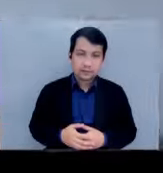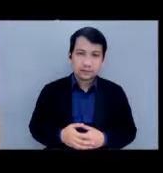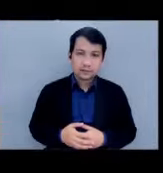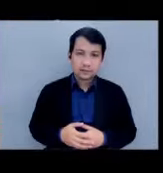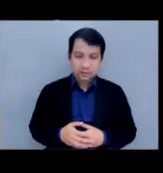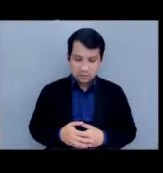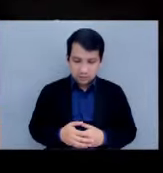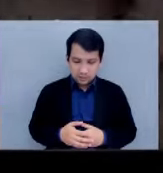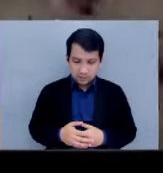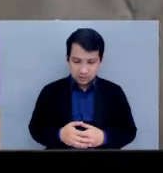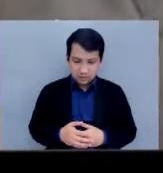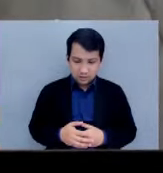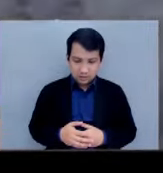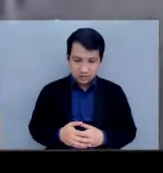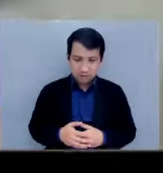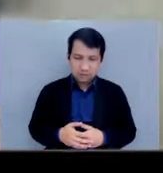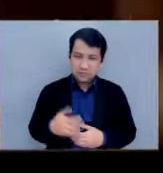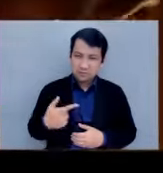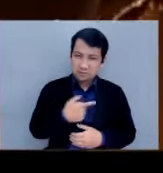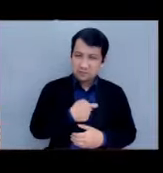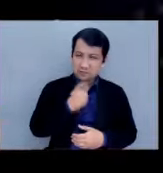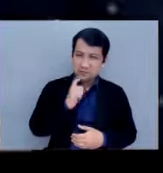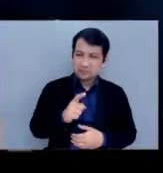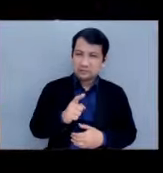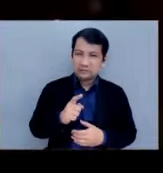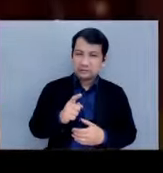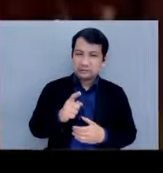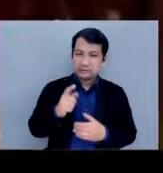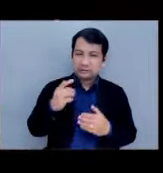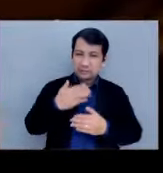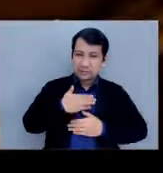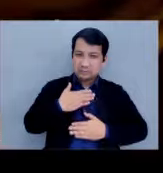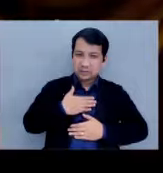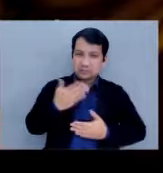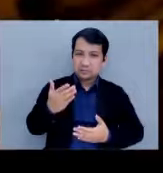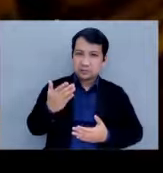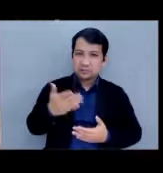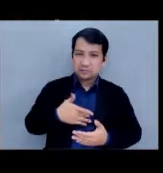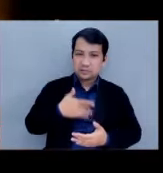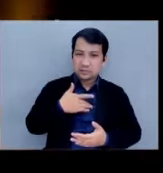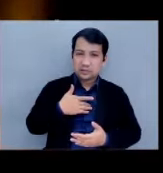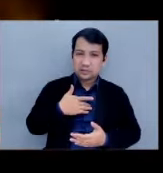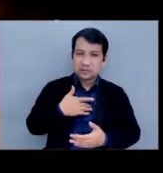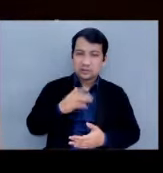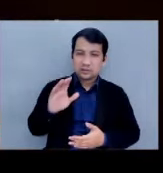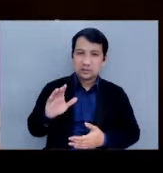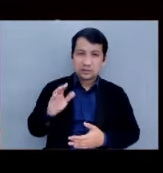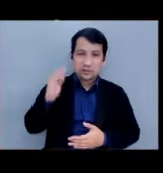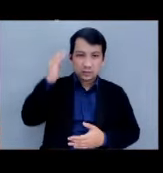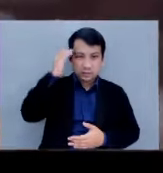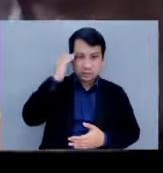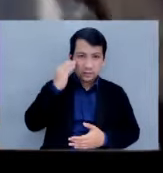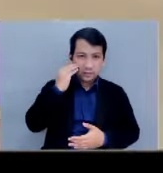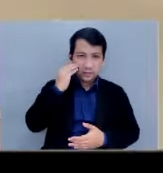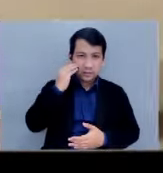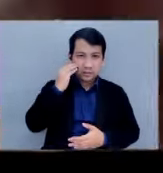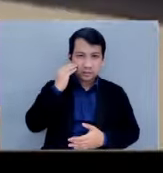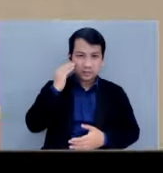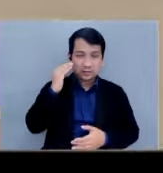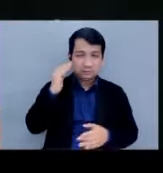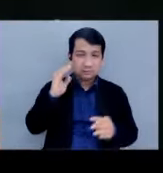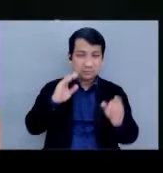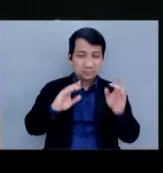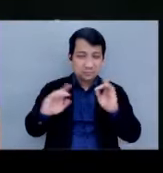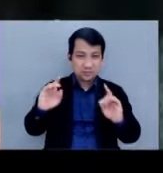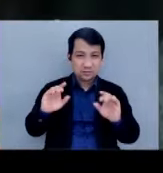ito ang sakit na nakaka-happy ng pakiramdam. Ang K-drama fever.